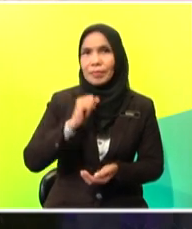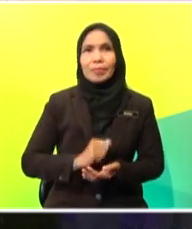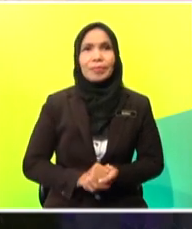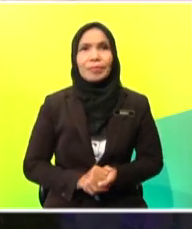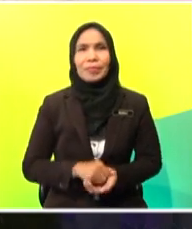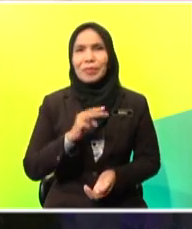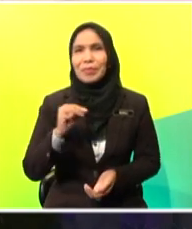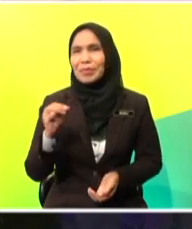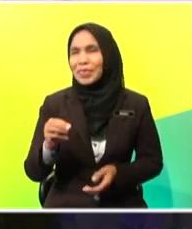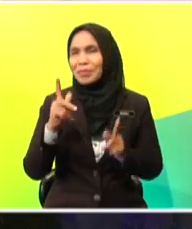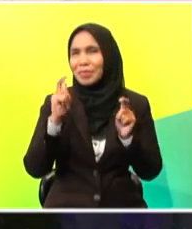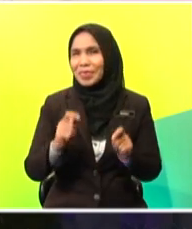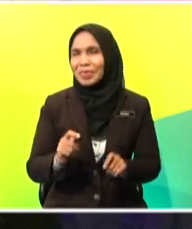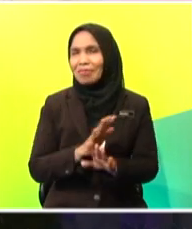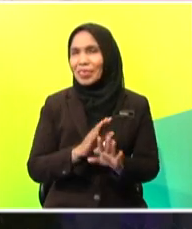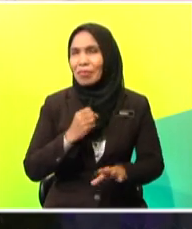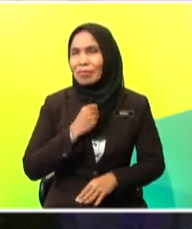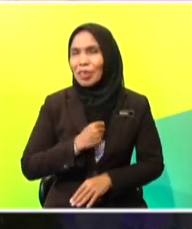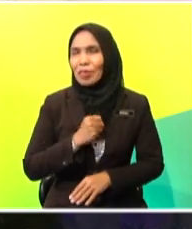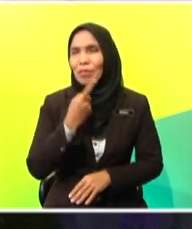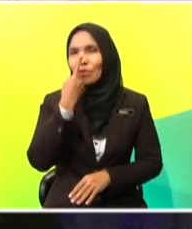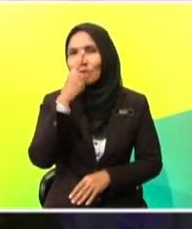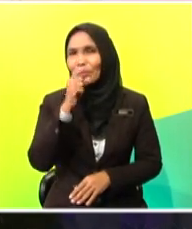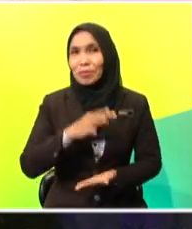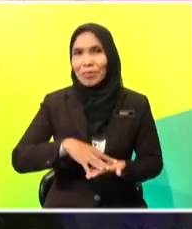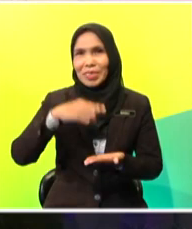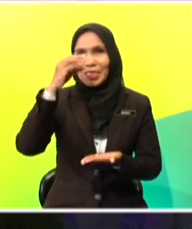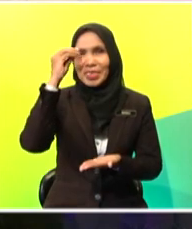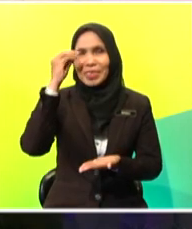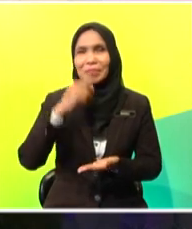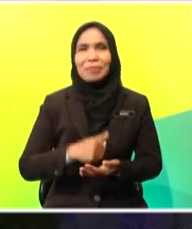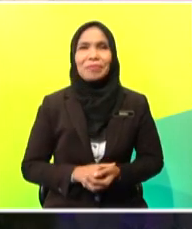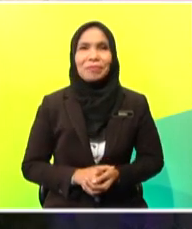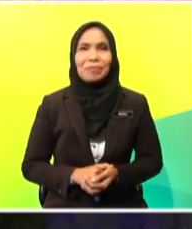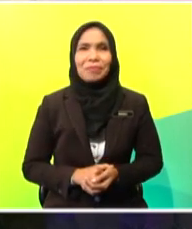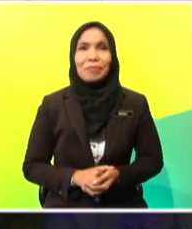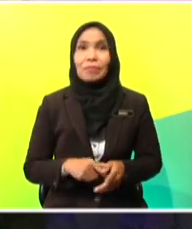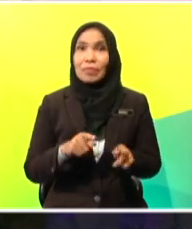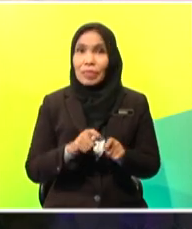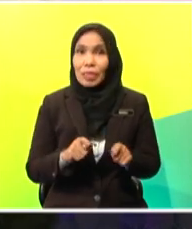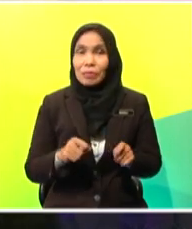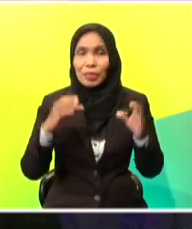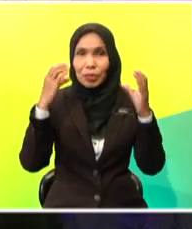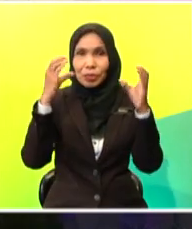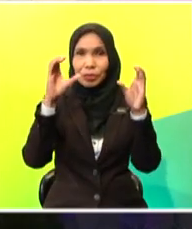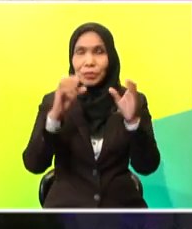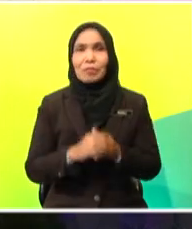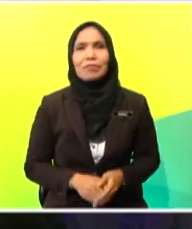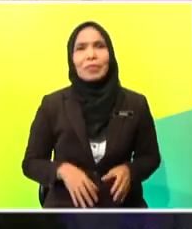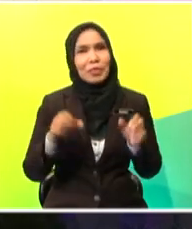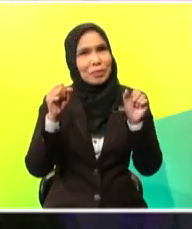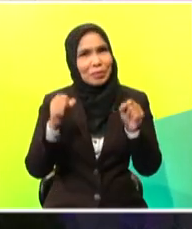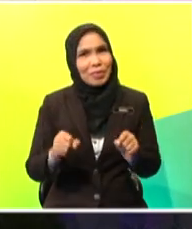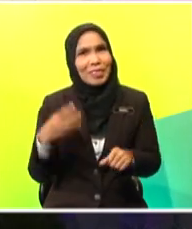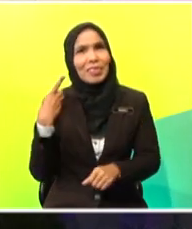tentu Tak sabar dan juga dan bersedia mempelajarinya tetapi sego boleh tak kalah kita berhak